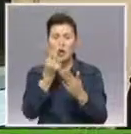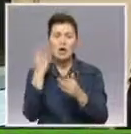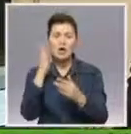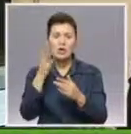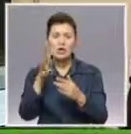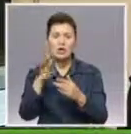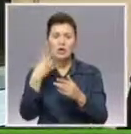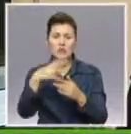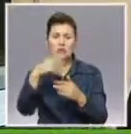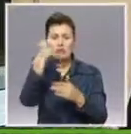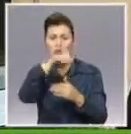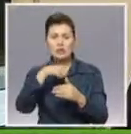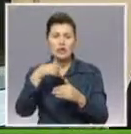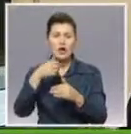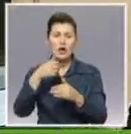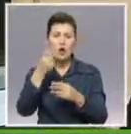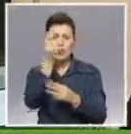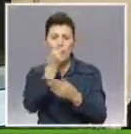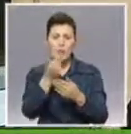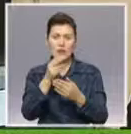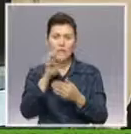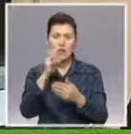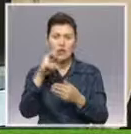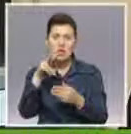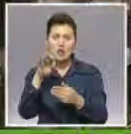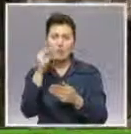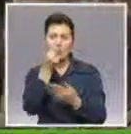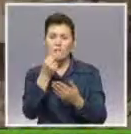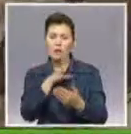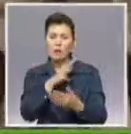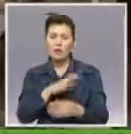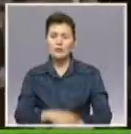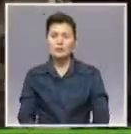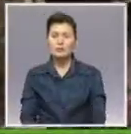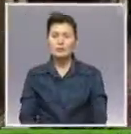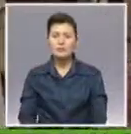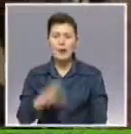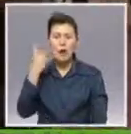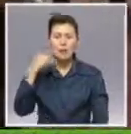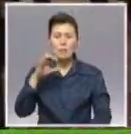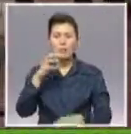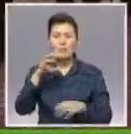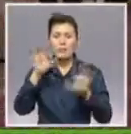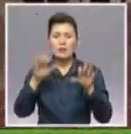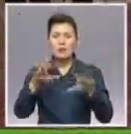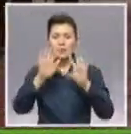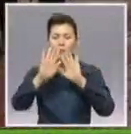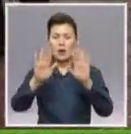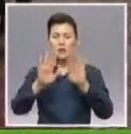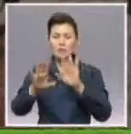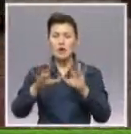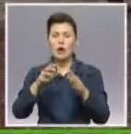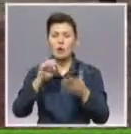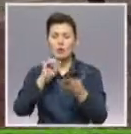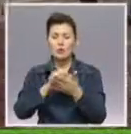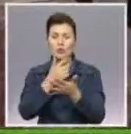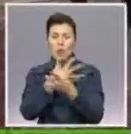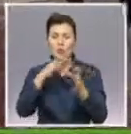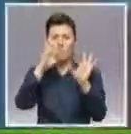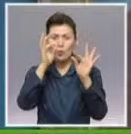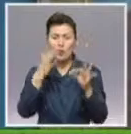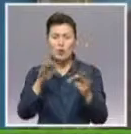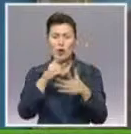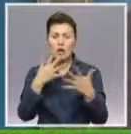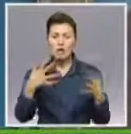40-шы жылдары суретші Әубәкір Смайылов салған екен. Алматыдағы президент мұрағатында ашылған құжаттық көркем өнер